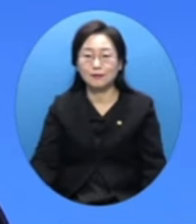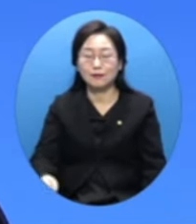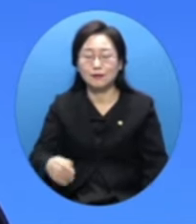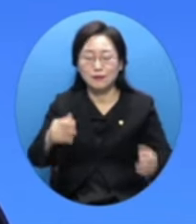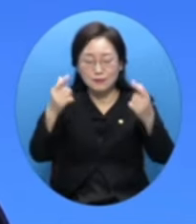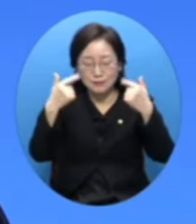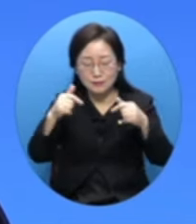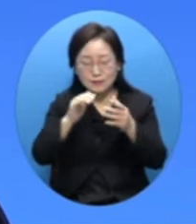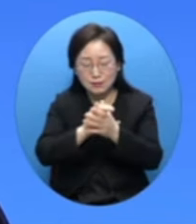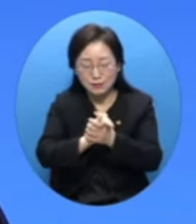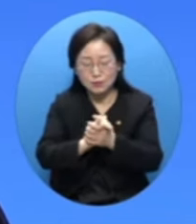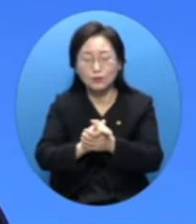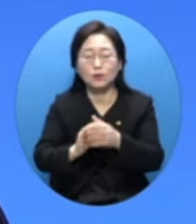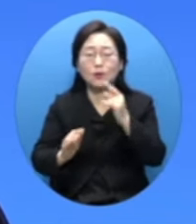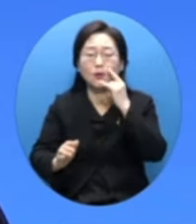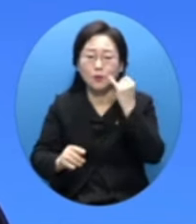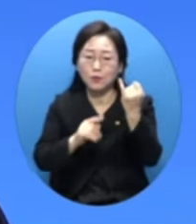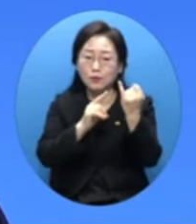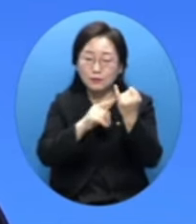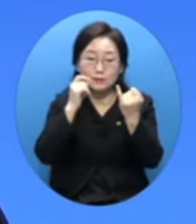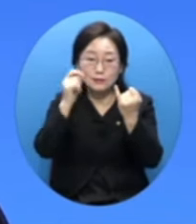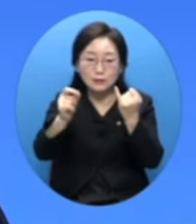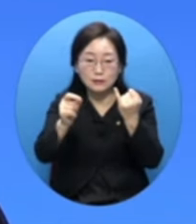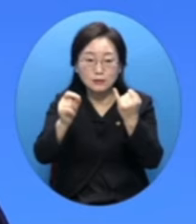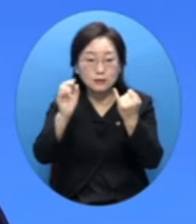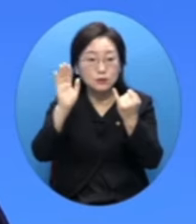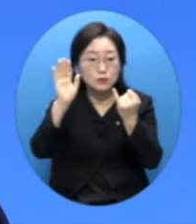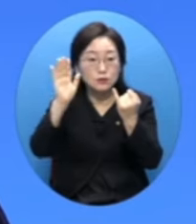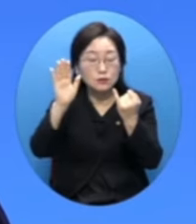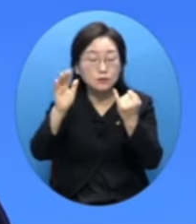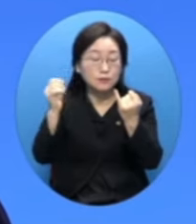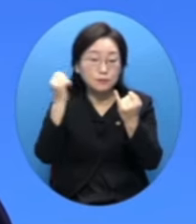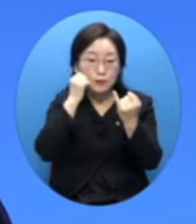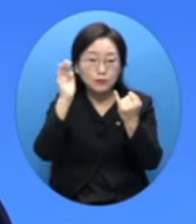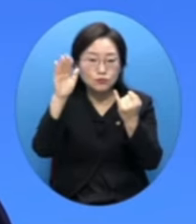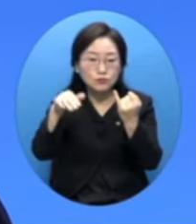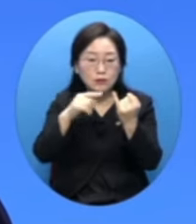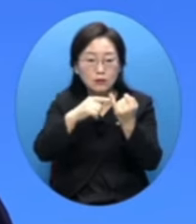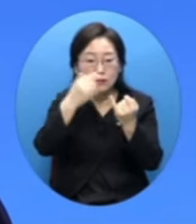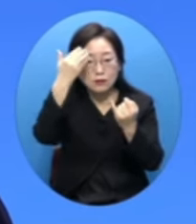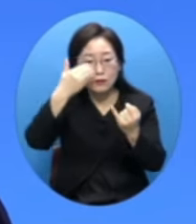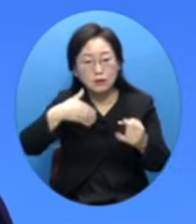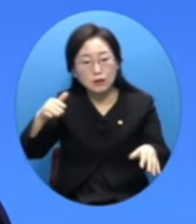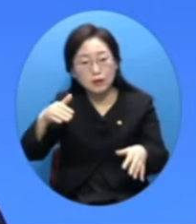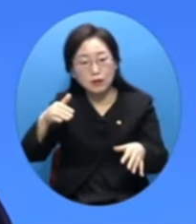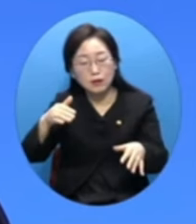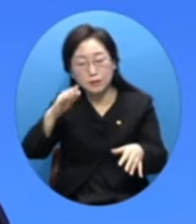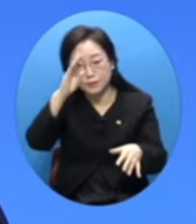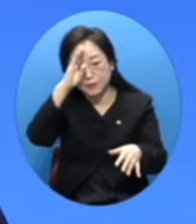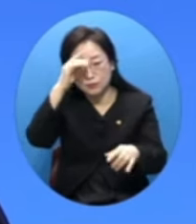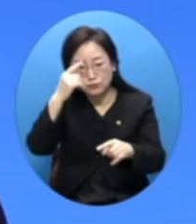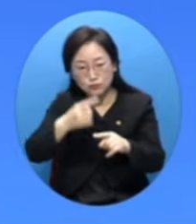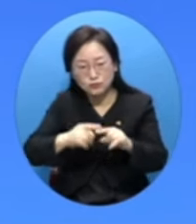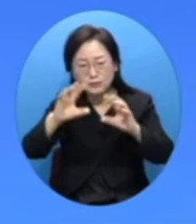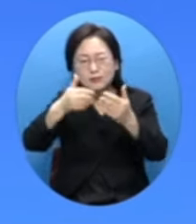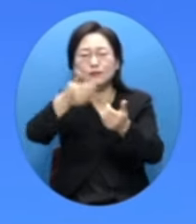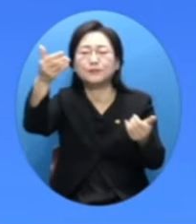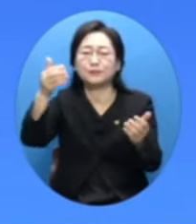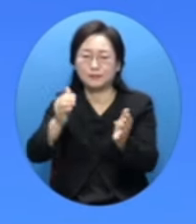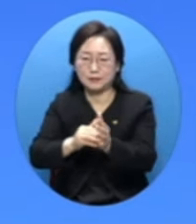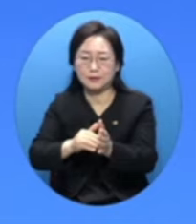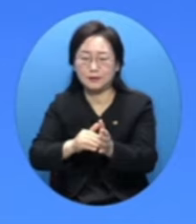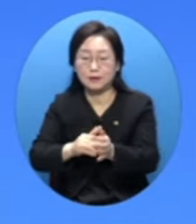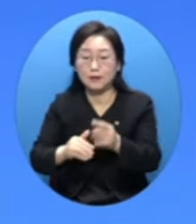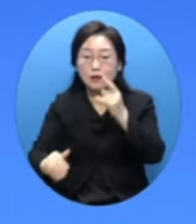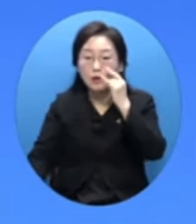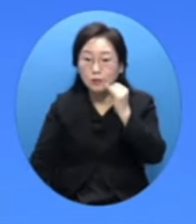어머니가 사기를 당하시고 난 다음 박신병을 앓다가 세상을 떠나신 것입니다.